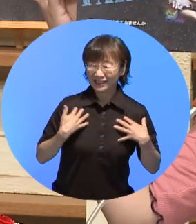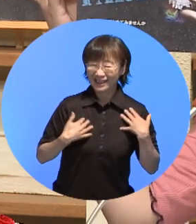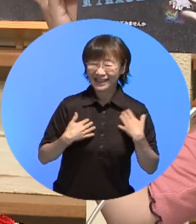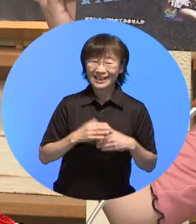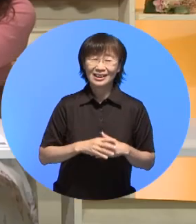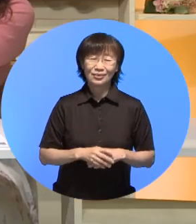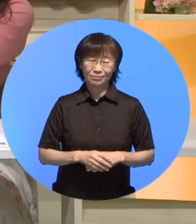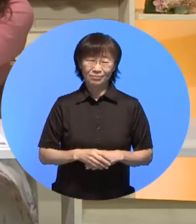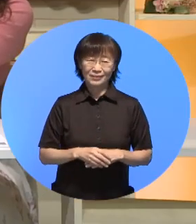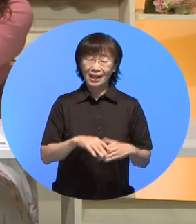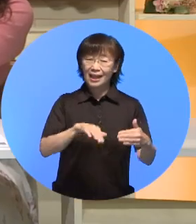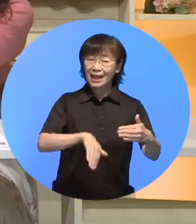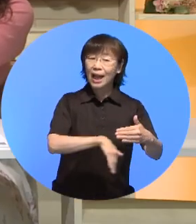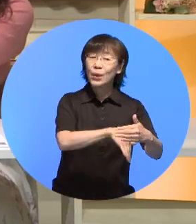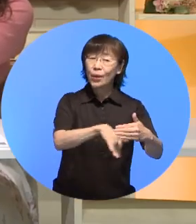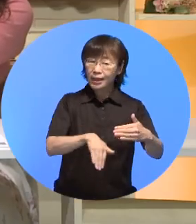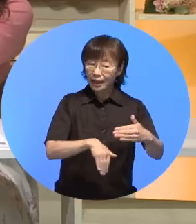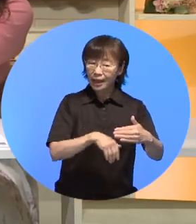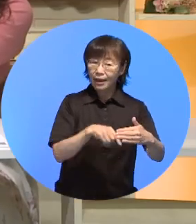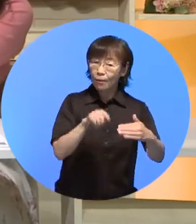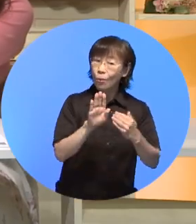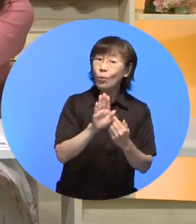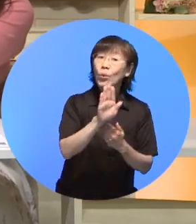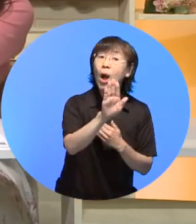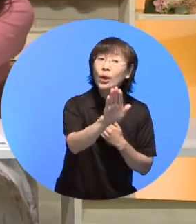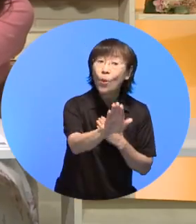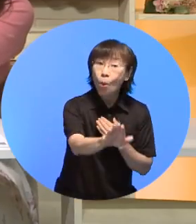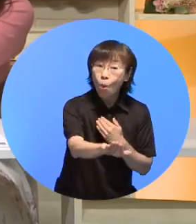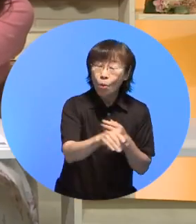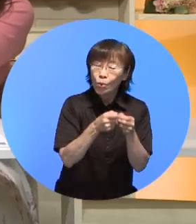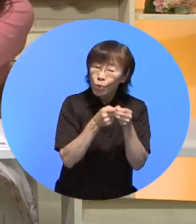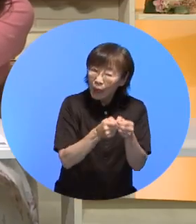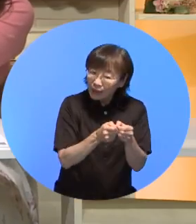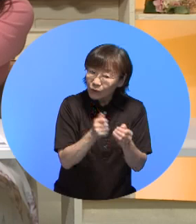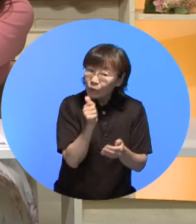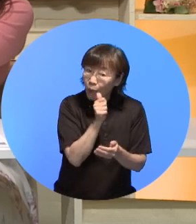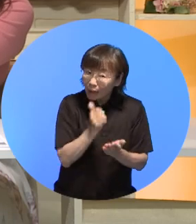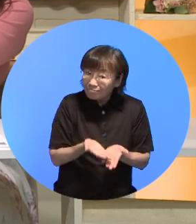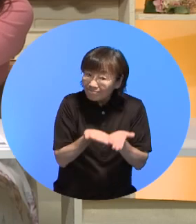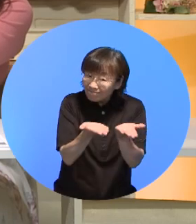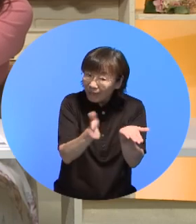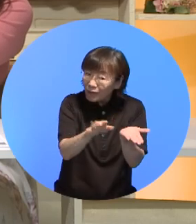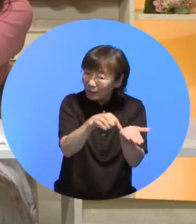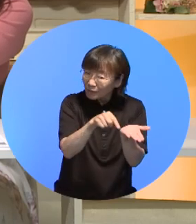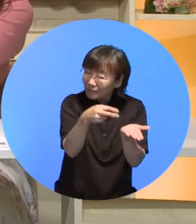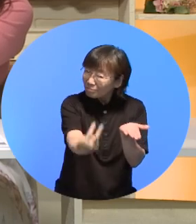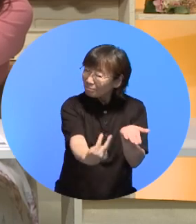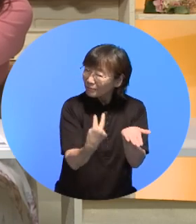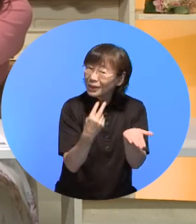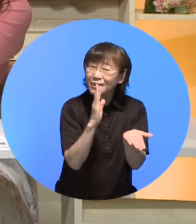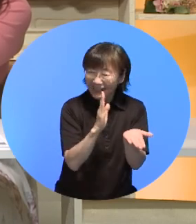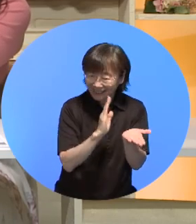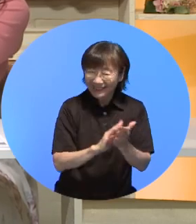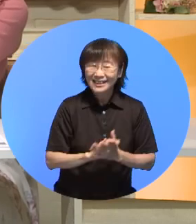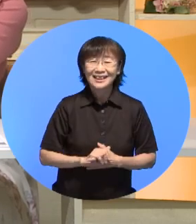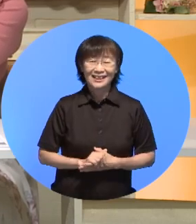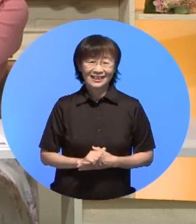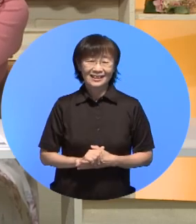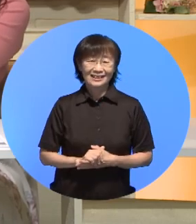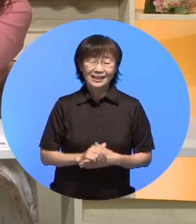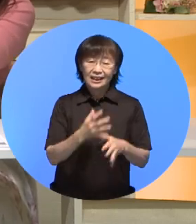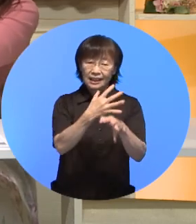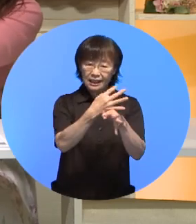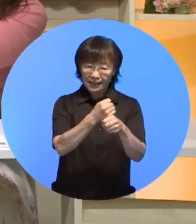あるんですよこれ楽しみですよねそうですよねえまた特集でもね詳しくご紹介しますしあの水玉祭りの